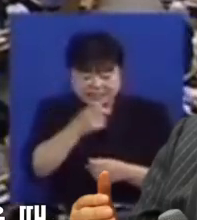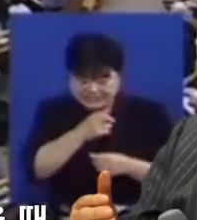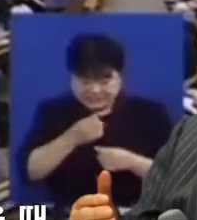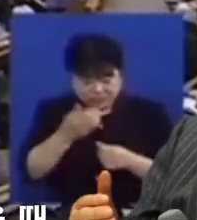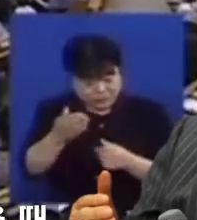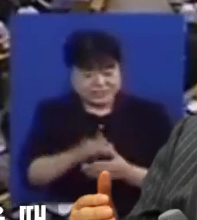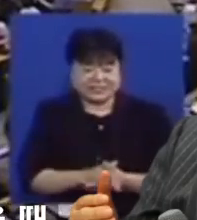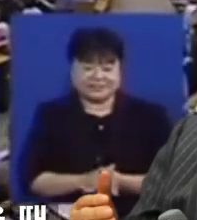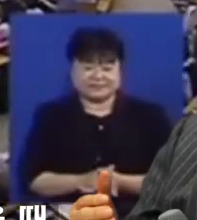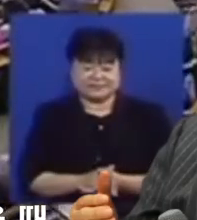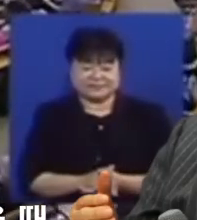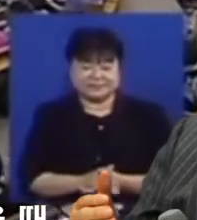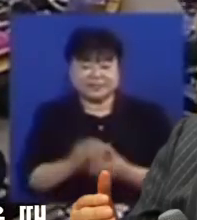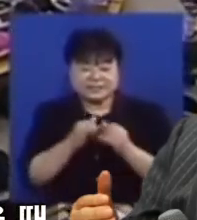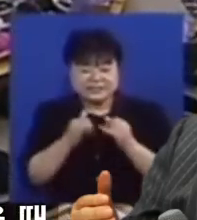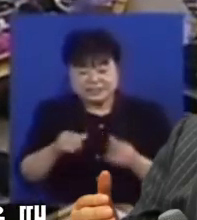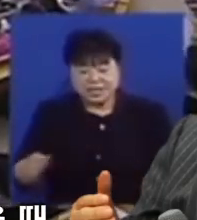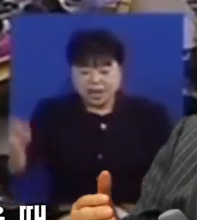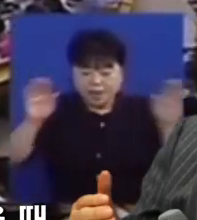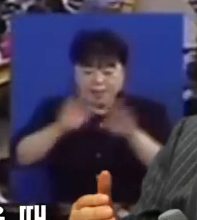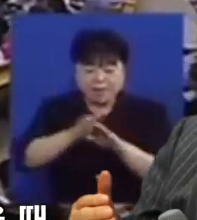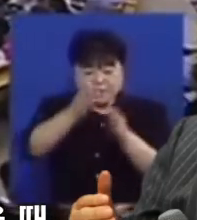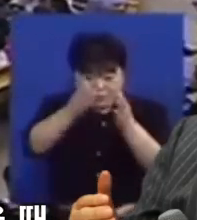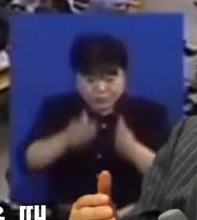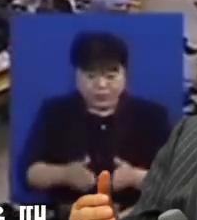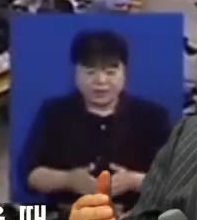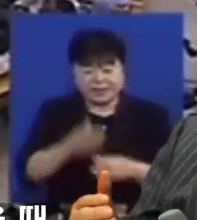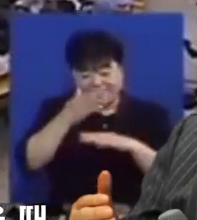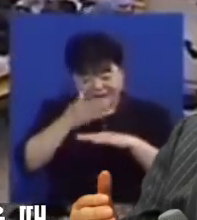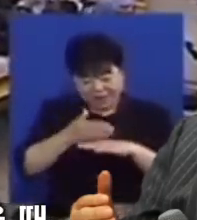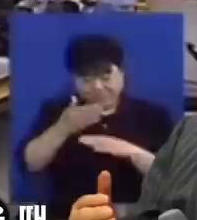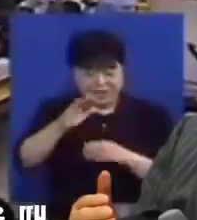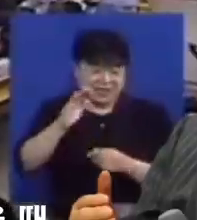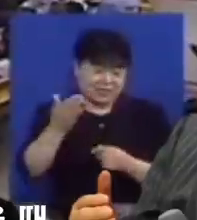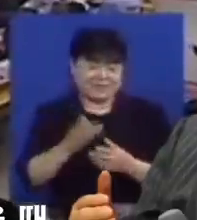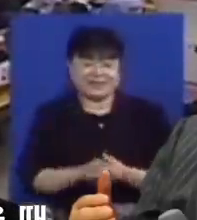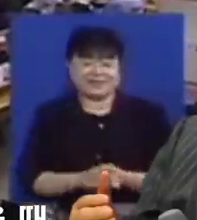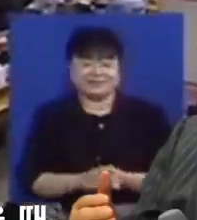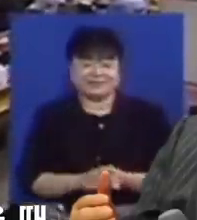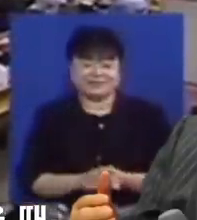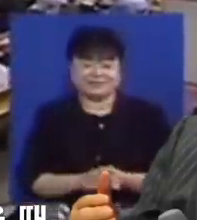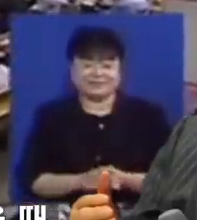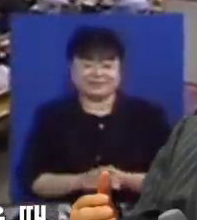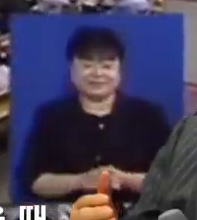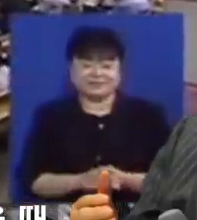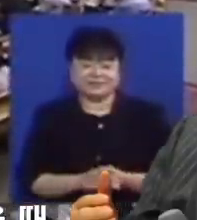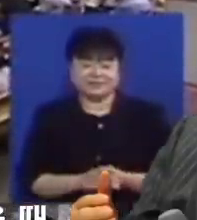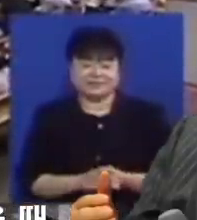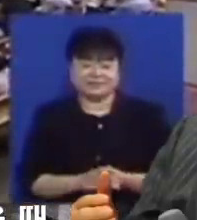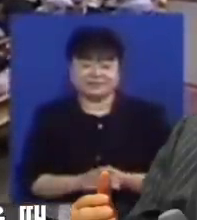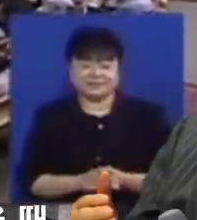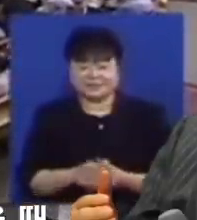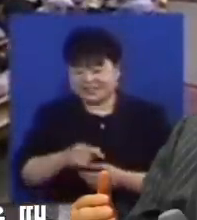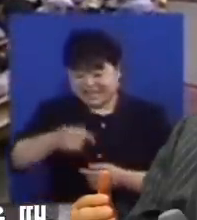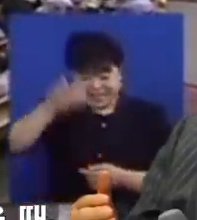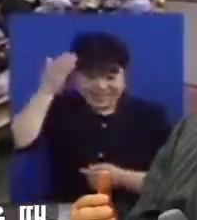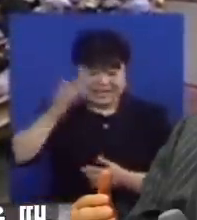지키시리라. 인생의 밤을 통할 때 무조건 감사하는 우리가 되어야 되는 것입니다. 저는